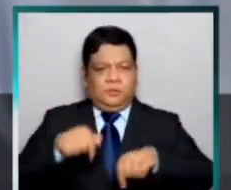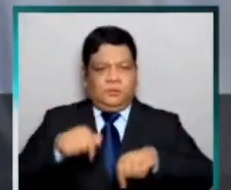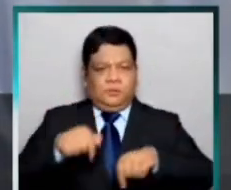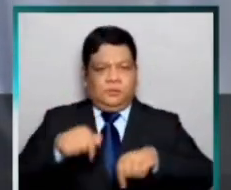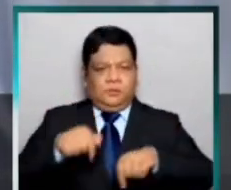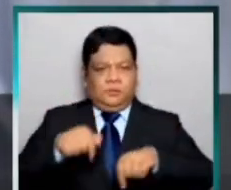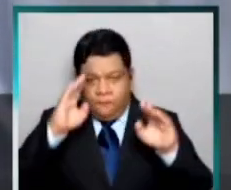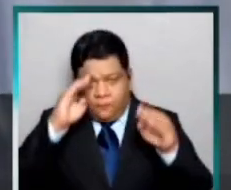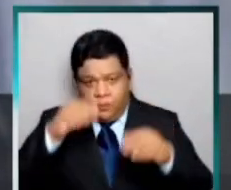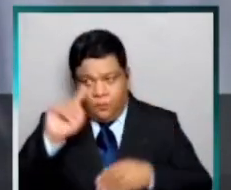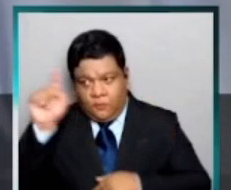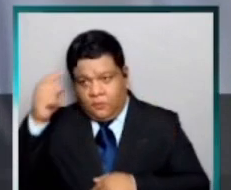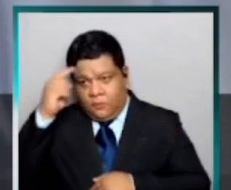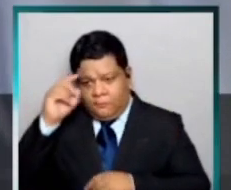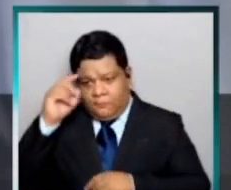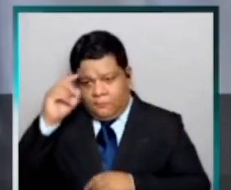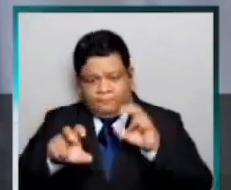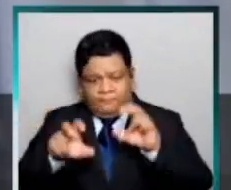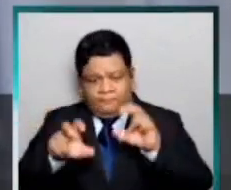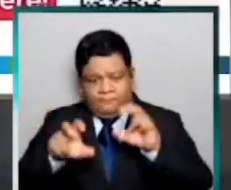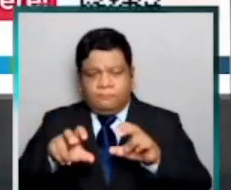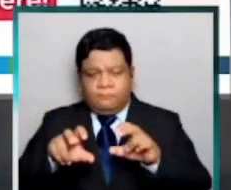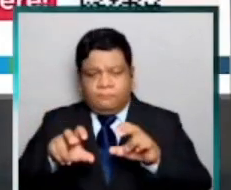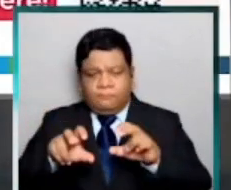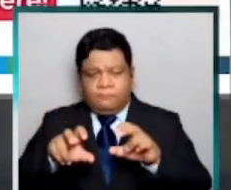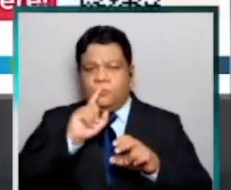resources and it will be government policy.